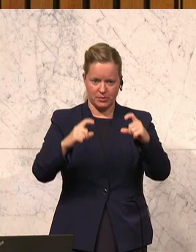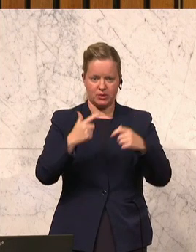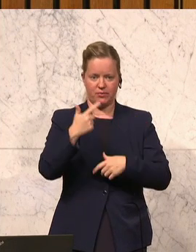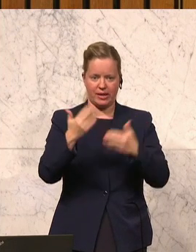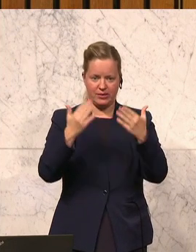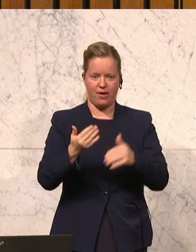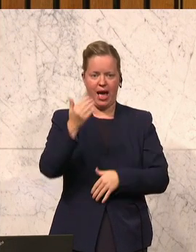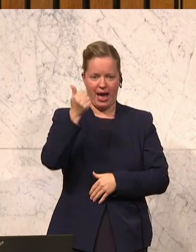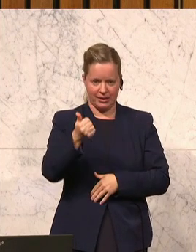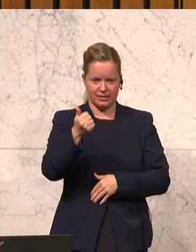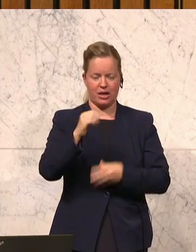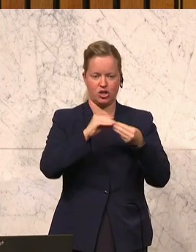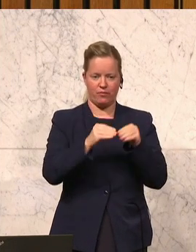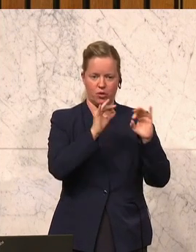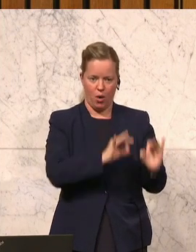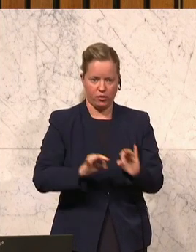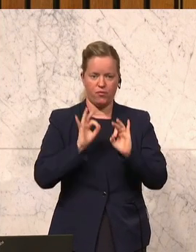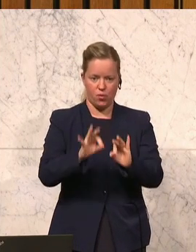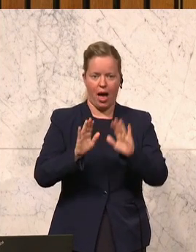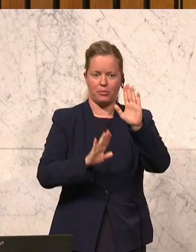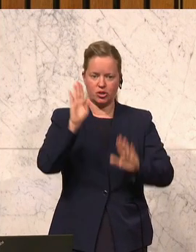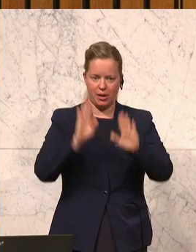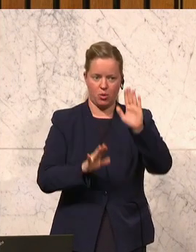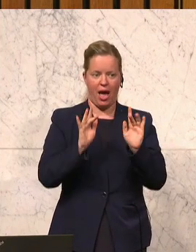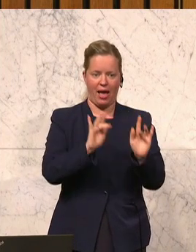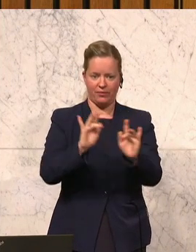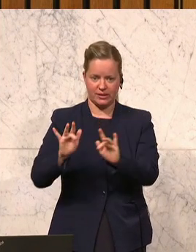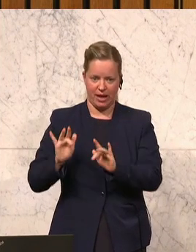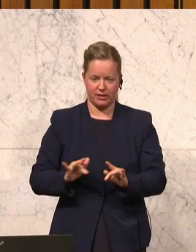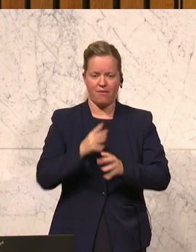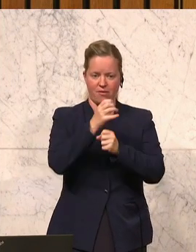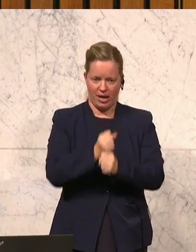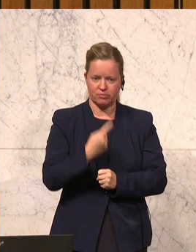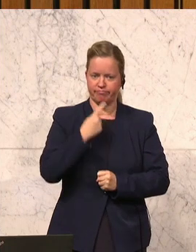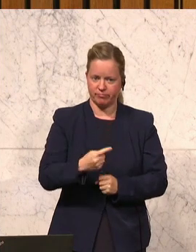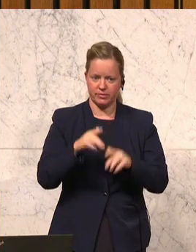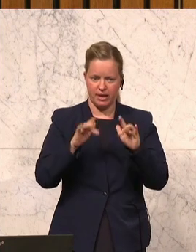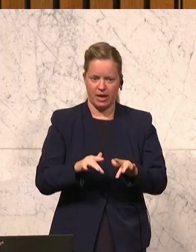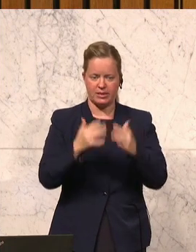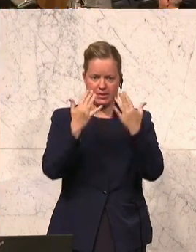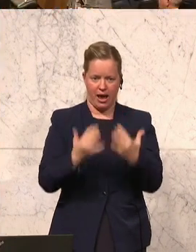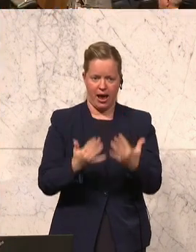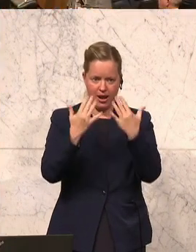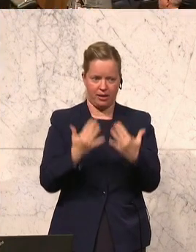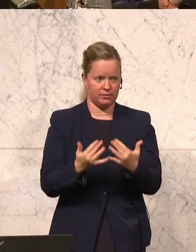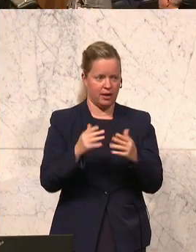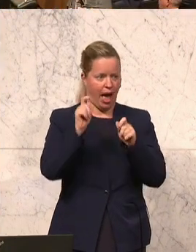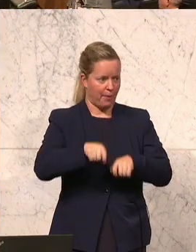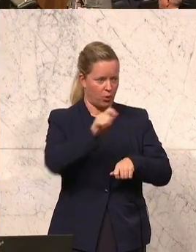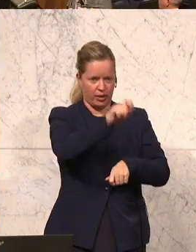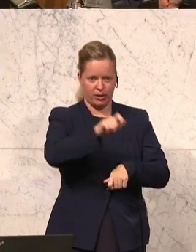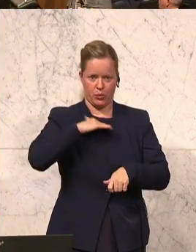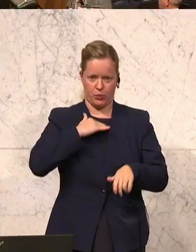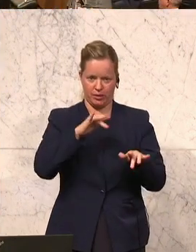Ziffer 1 der Geschäftsordnung die für die Abstimmung erforderliche Anwesenheit der verfassungsmäßig vorgesehenen Anzahl der Abgeordneten